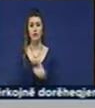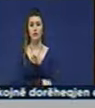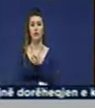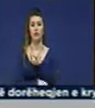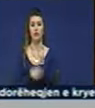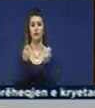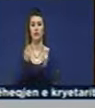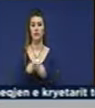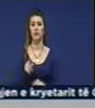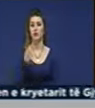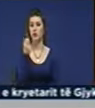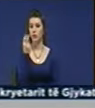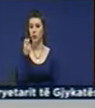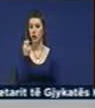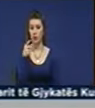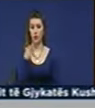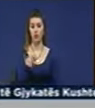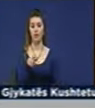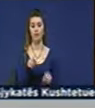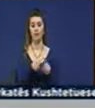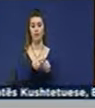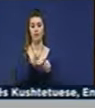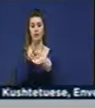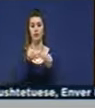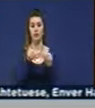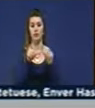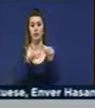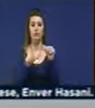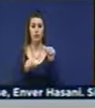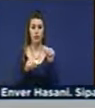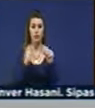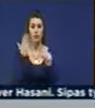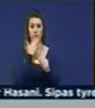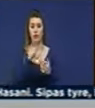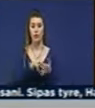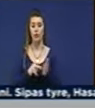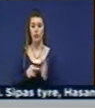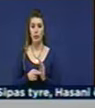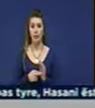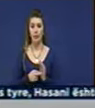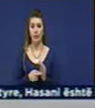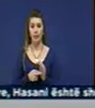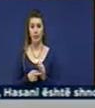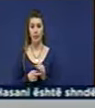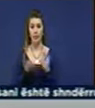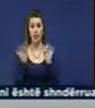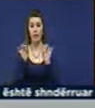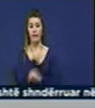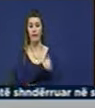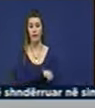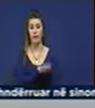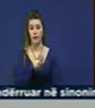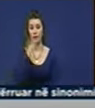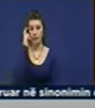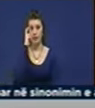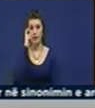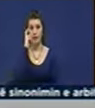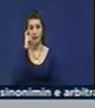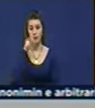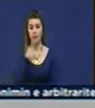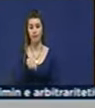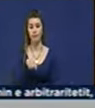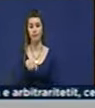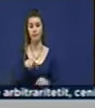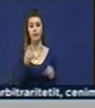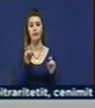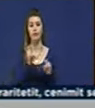të Prishtinës dhe kjo ndikon në stagnimin e shkollimit të gjeneratave tona për një dekadë. Fati ynë në këtë fatkesi ka qenë